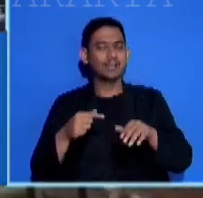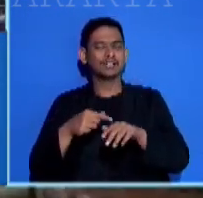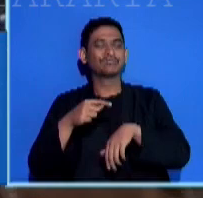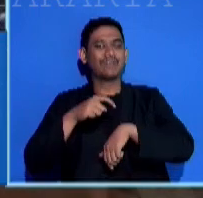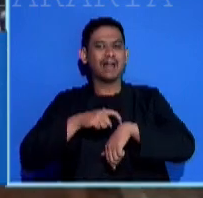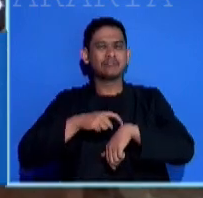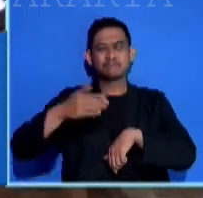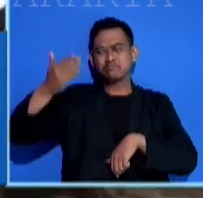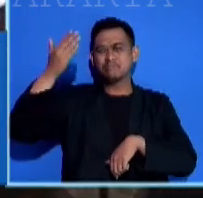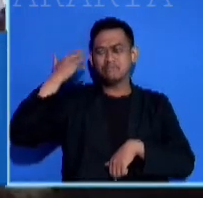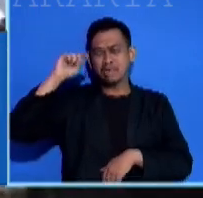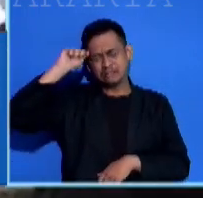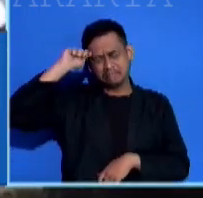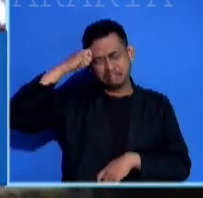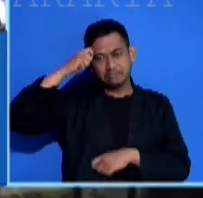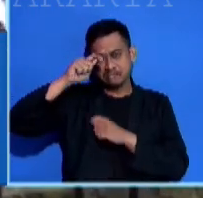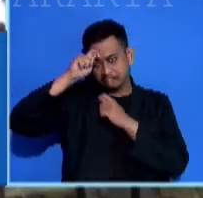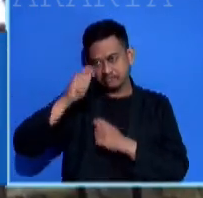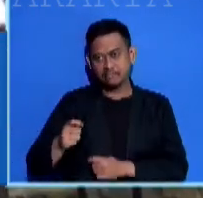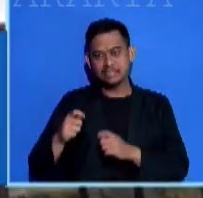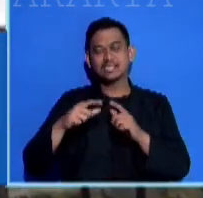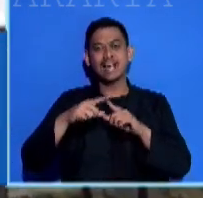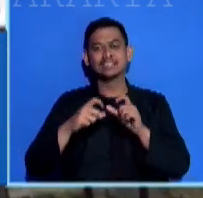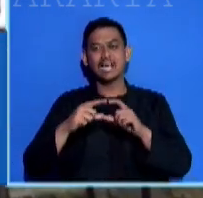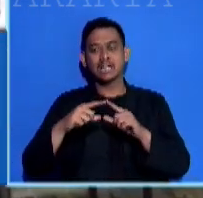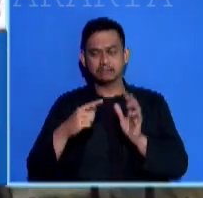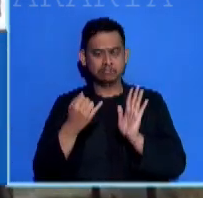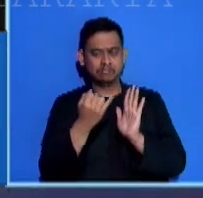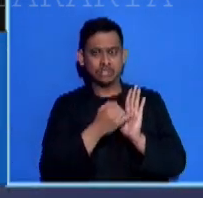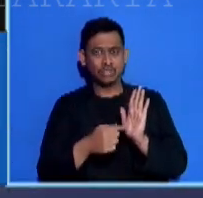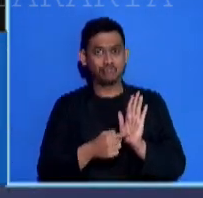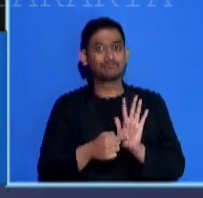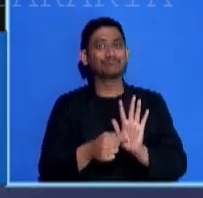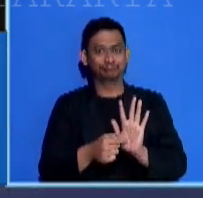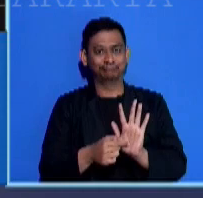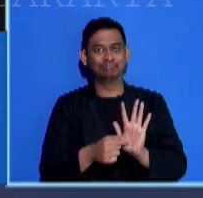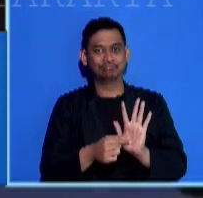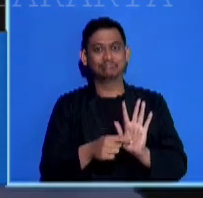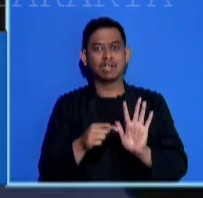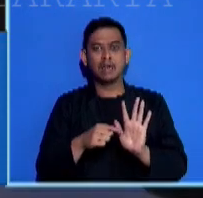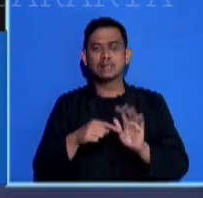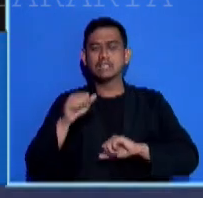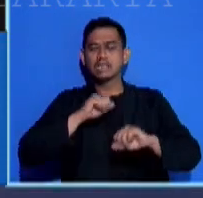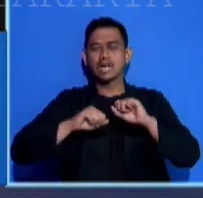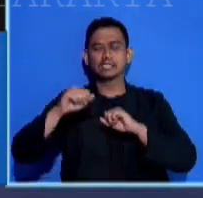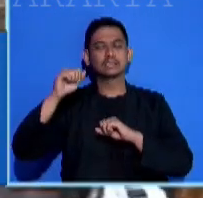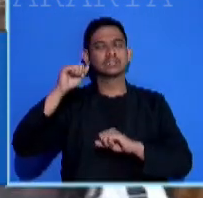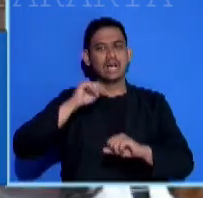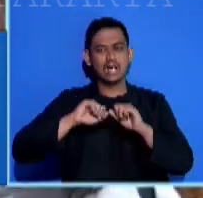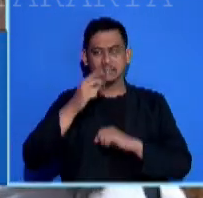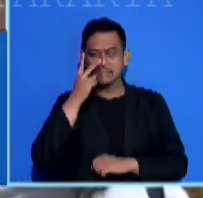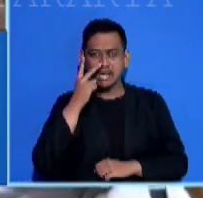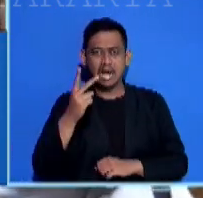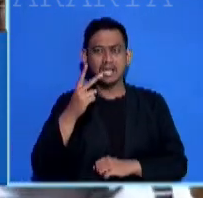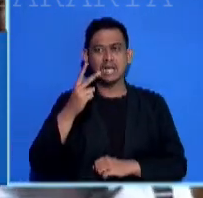dan mengapresiasi jasa seniman dan budayawan, kegiatan ini juga diharapkan menjadi perhatian bersama pemerintah daerah istimewa